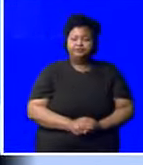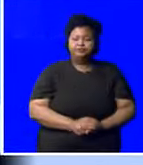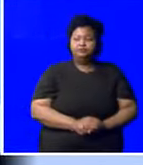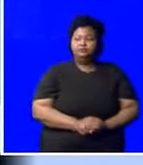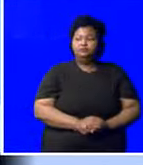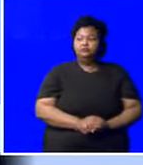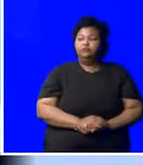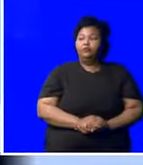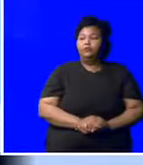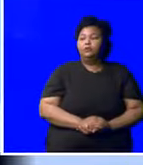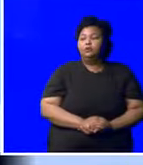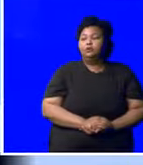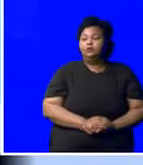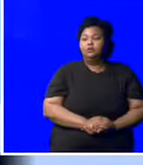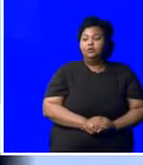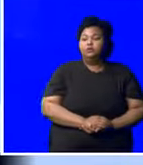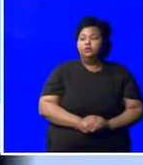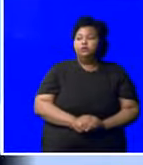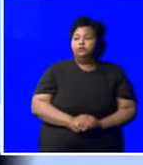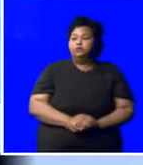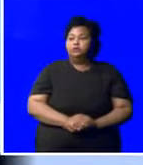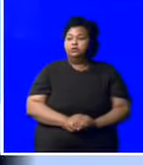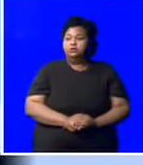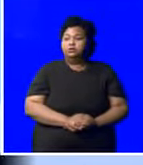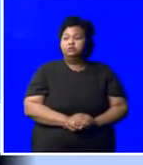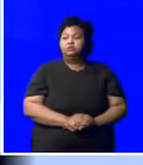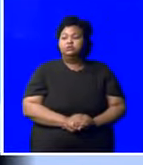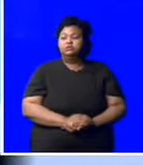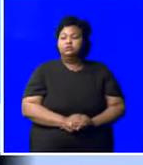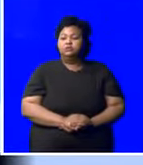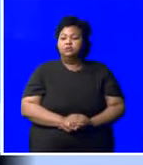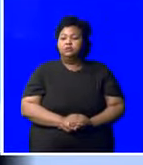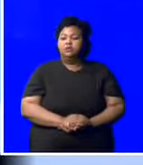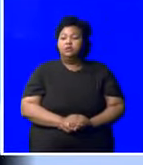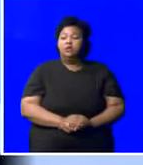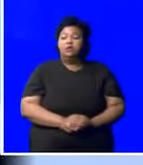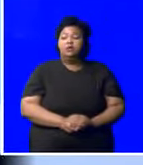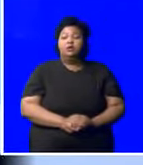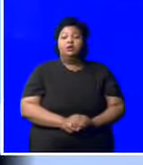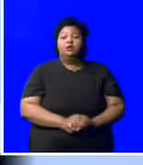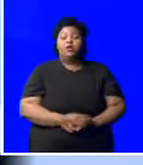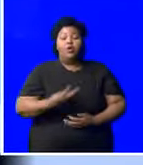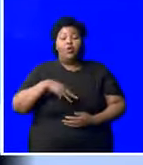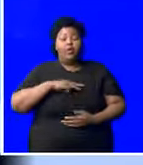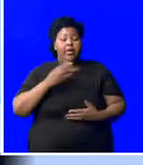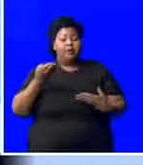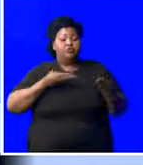ngisase nge-youth empowerment. Sibo somabhizinisi